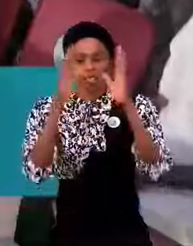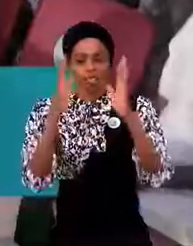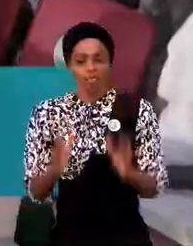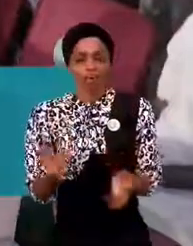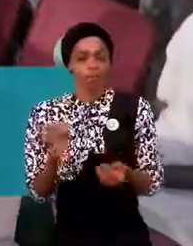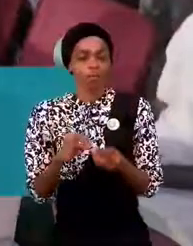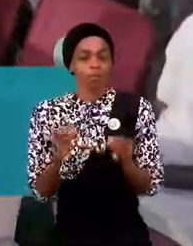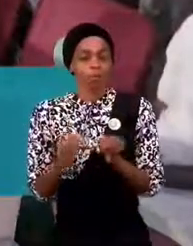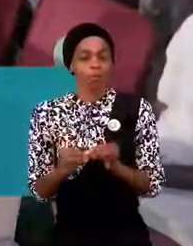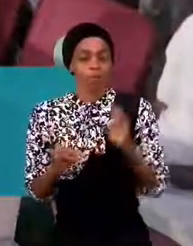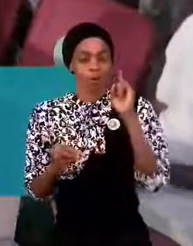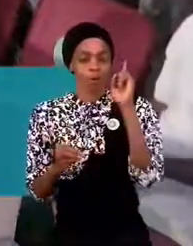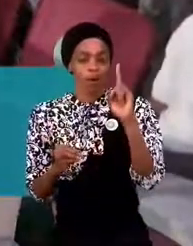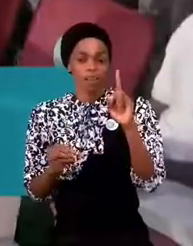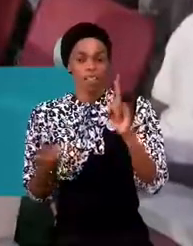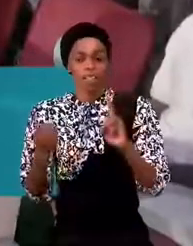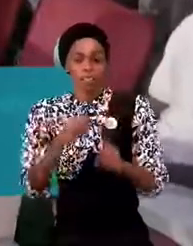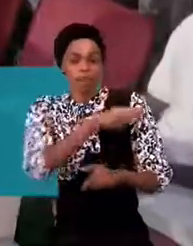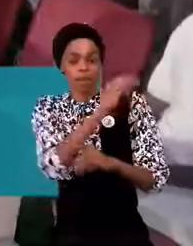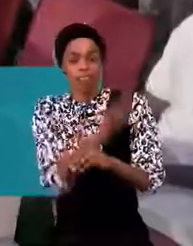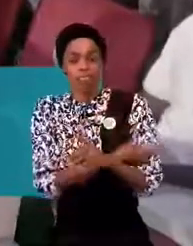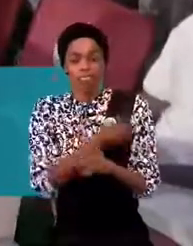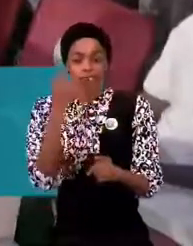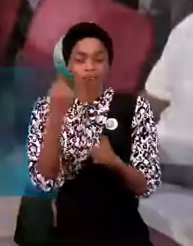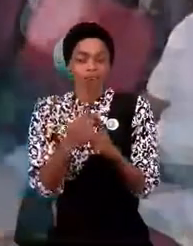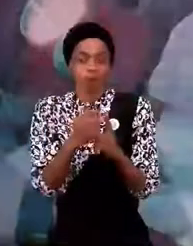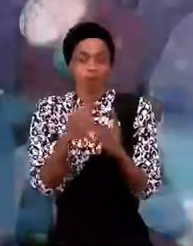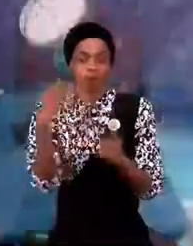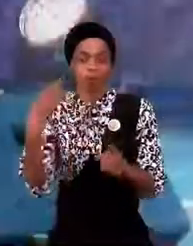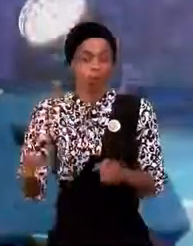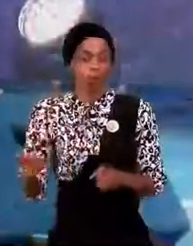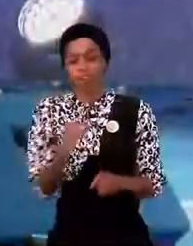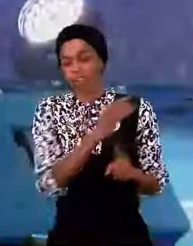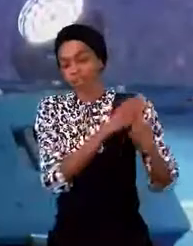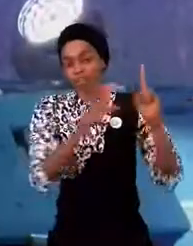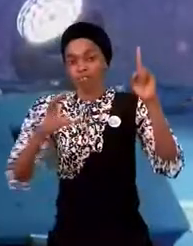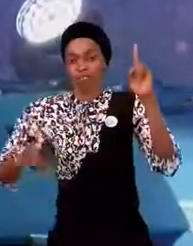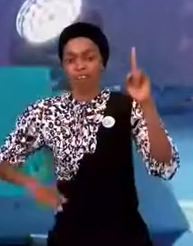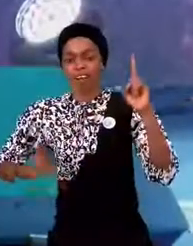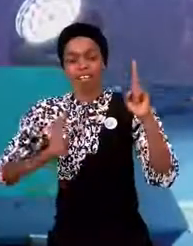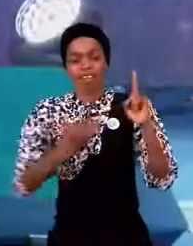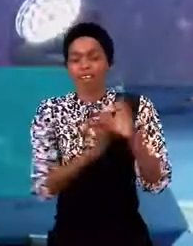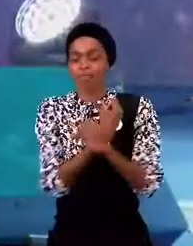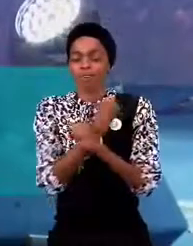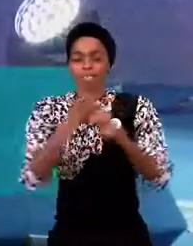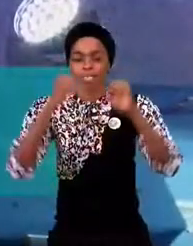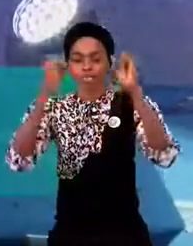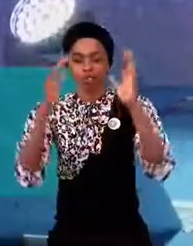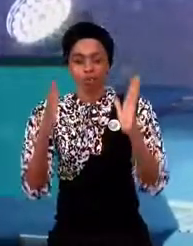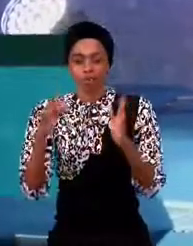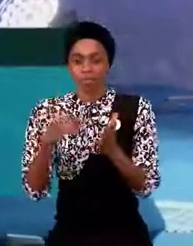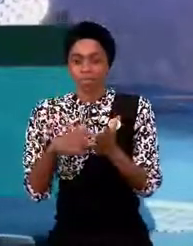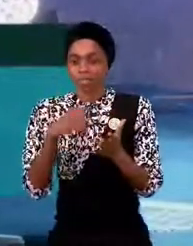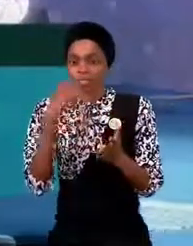notre Sauveur. Il dit en Luc, chapitre 24, verset